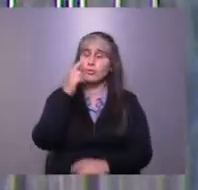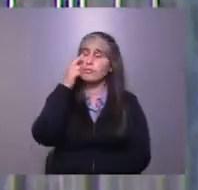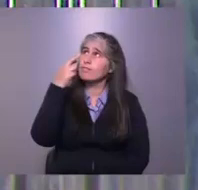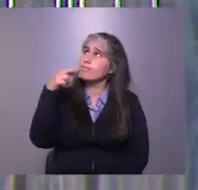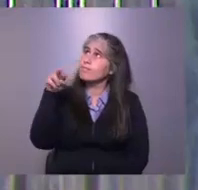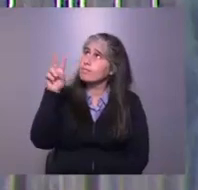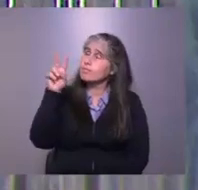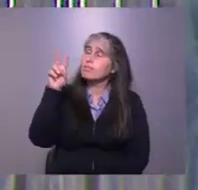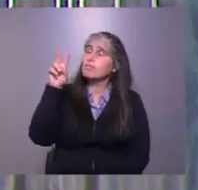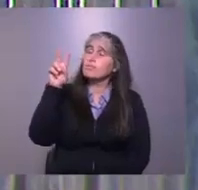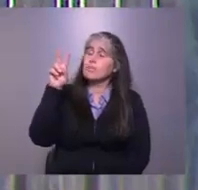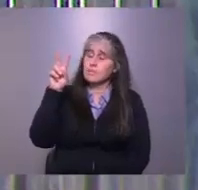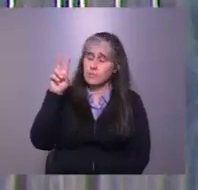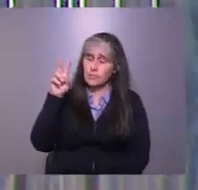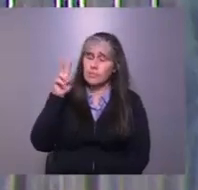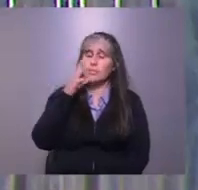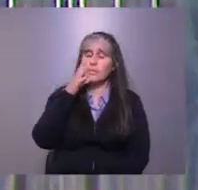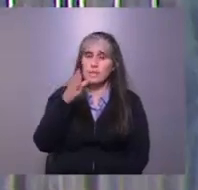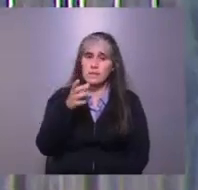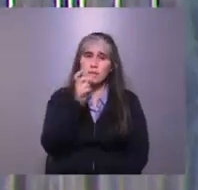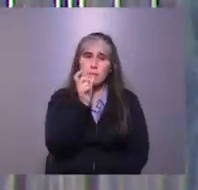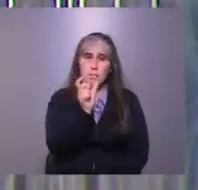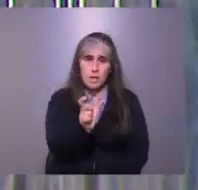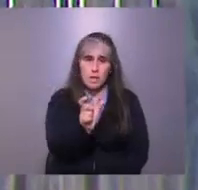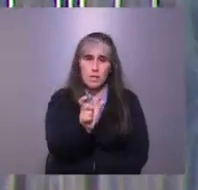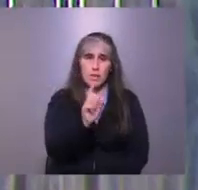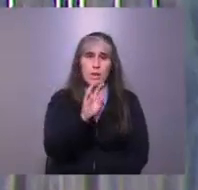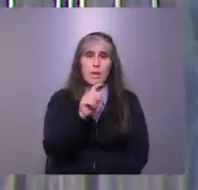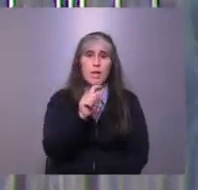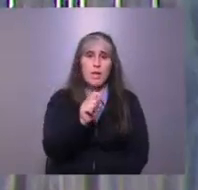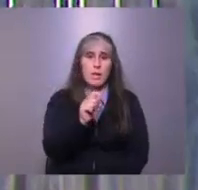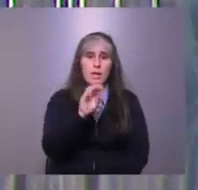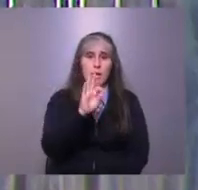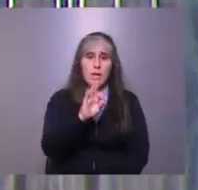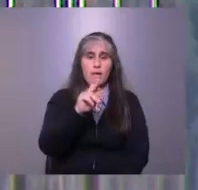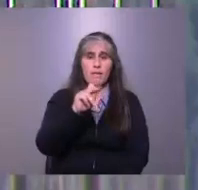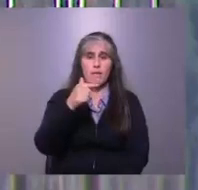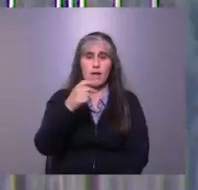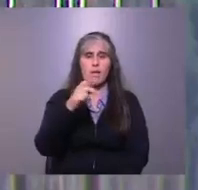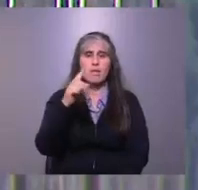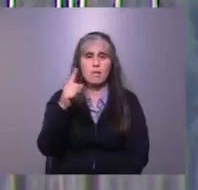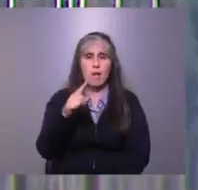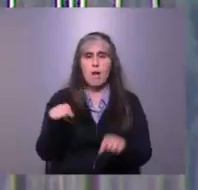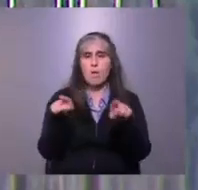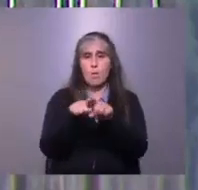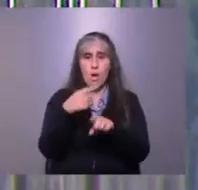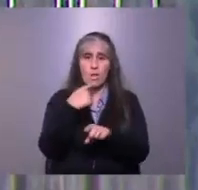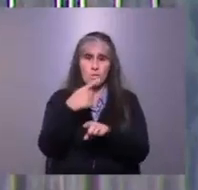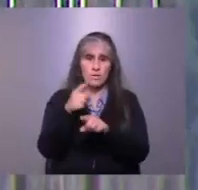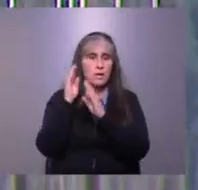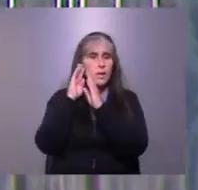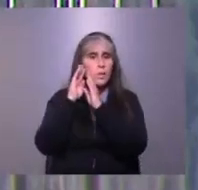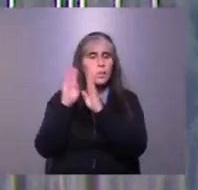Jezus, spojrzawszy w niebo, westchnął i rzekł do niego: Efata, to znaczy otwórz